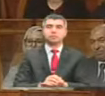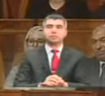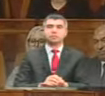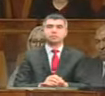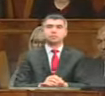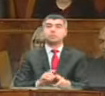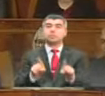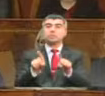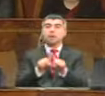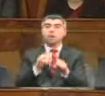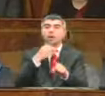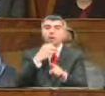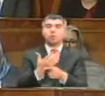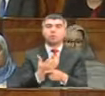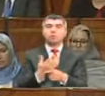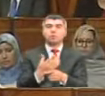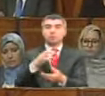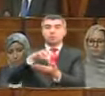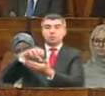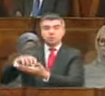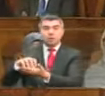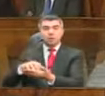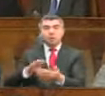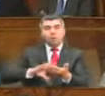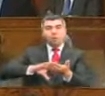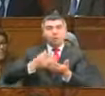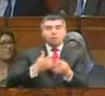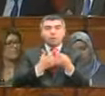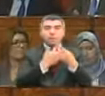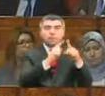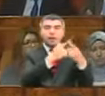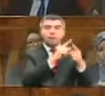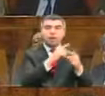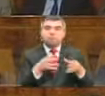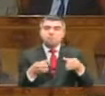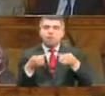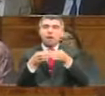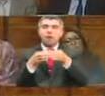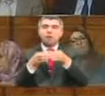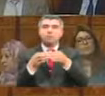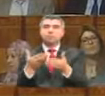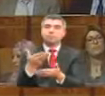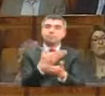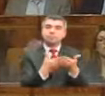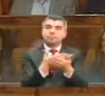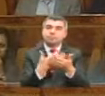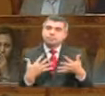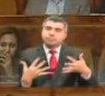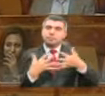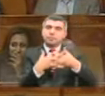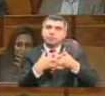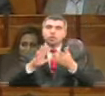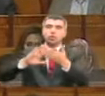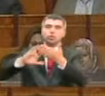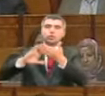تكريساً للاختيار الديمقراطي ووعياً بأهمية الديمقراطية التشاركية وحرصاً على إشراك جمعيات